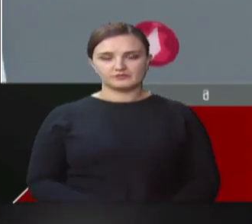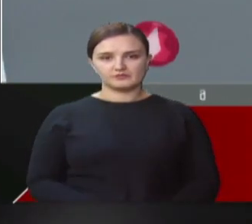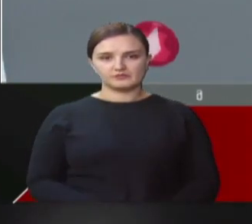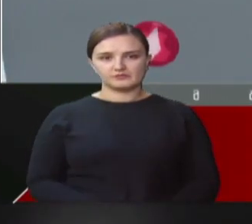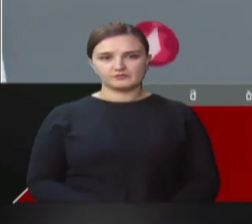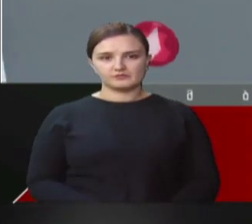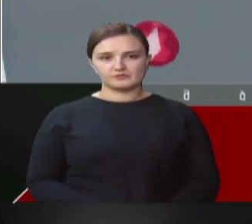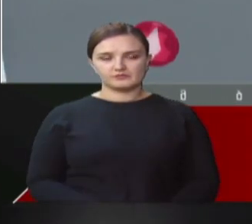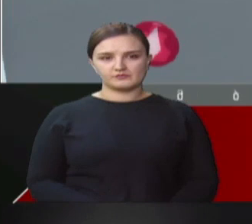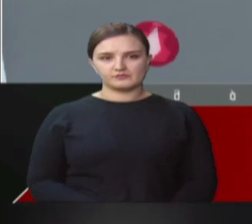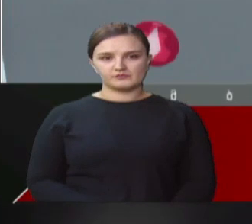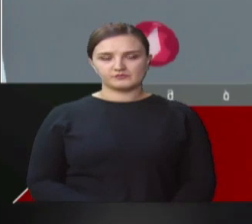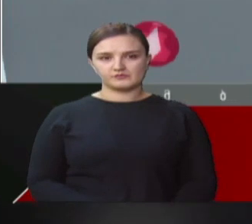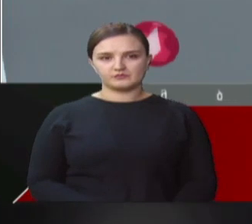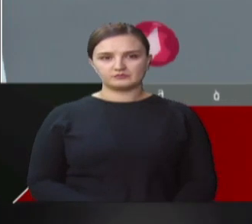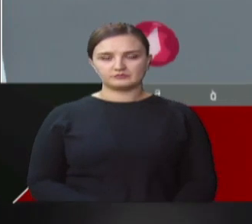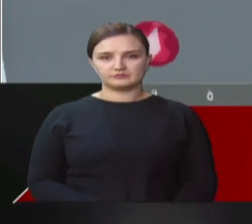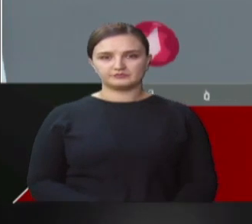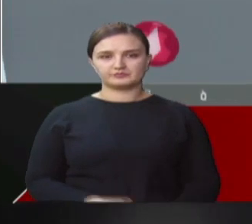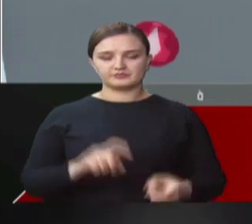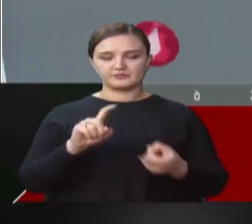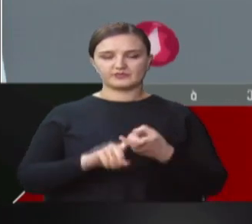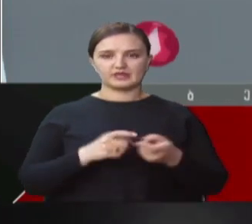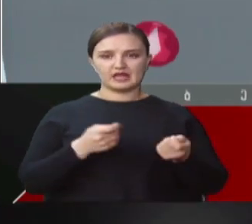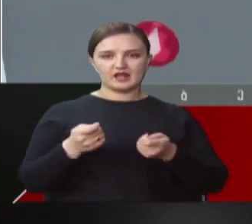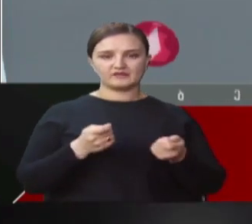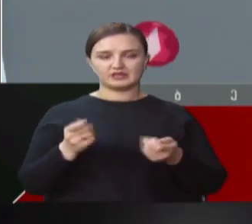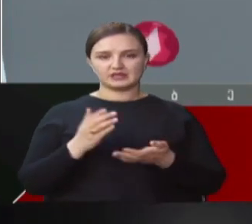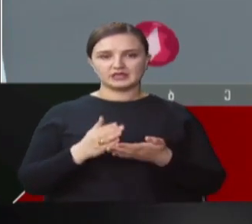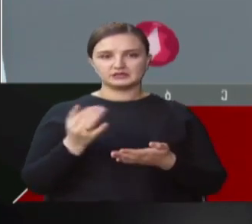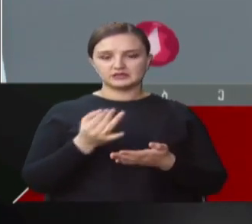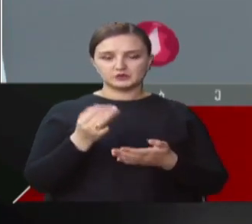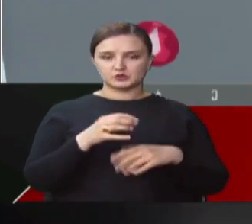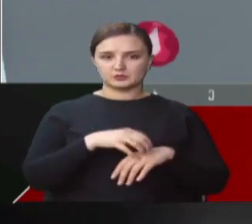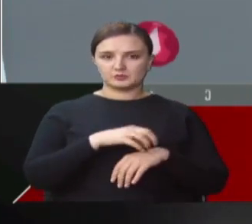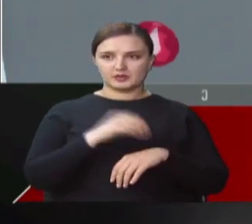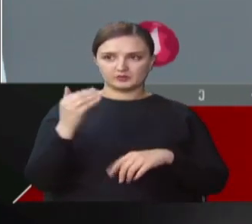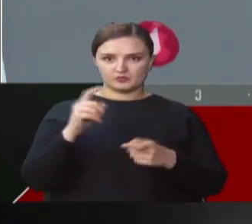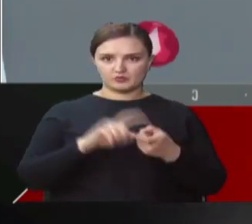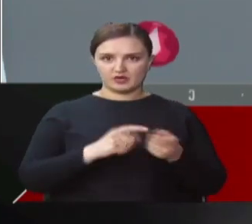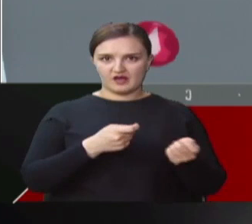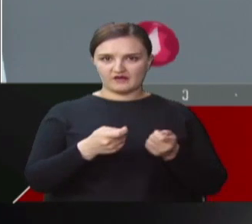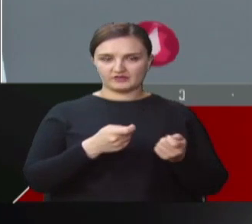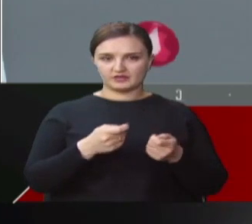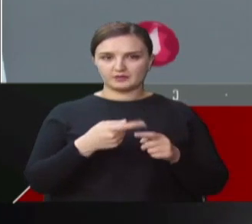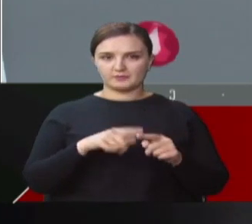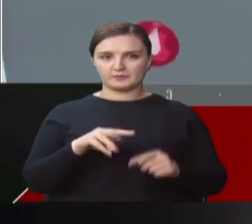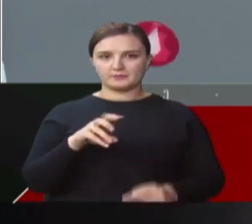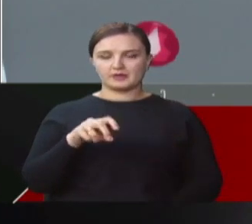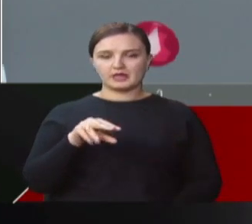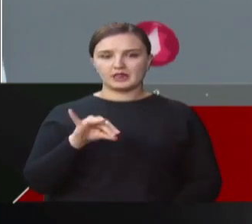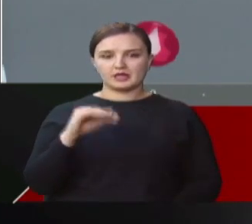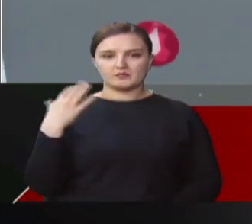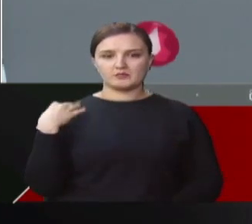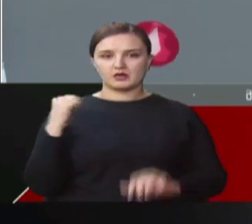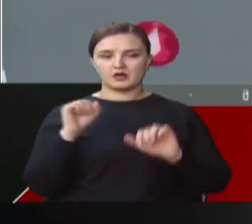მის. კი, გავლენა არის საინტერესო თქვენი შეფასებით, როგორია პარტიაზე მათი და ასევე მაგალითად ნიკამელიას